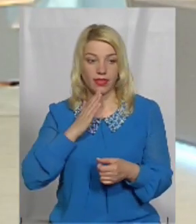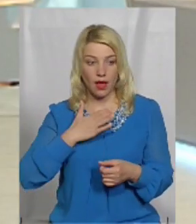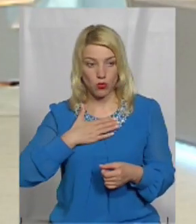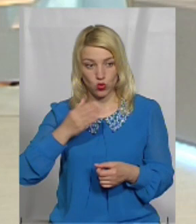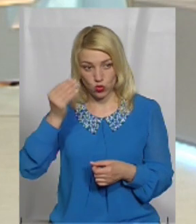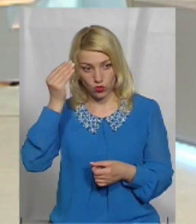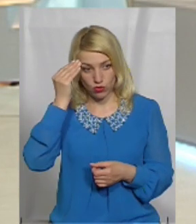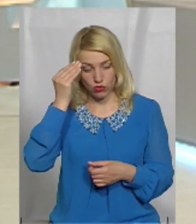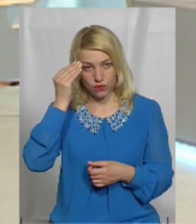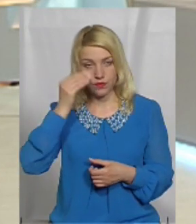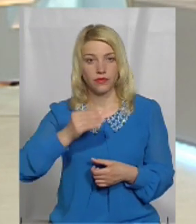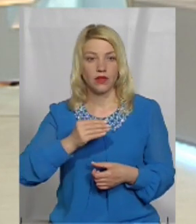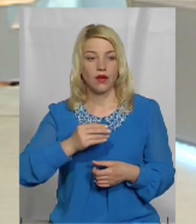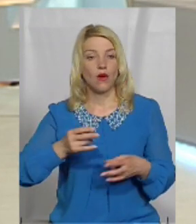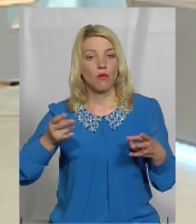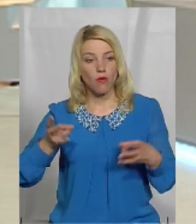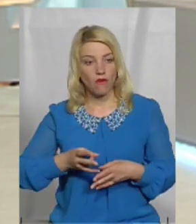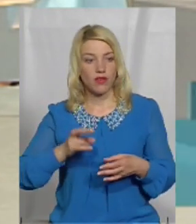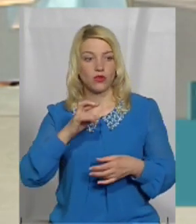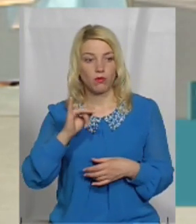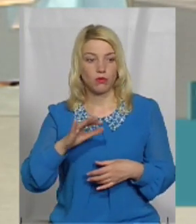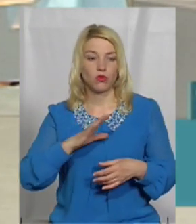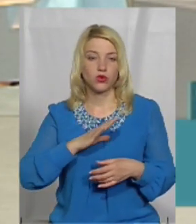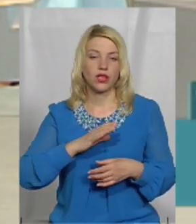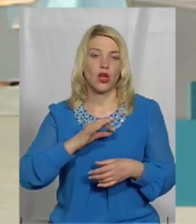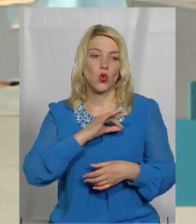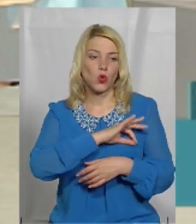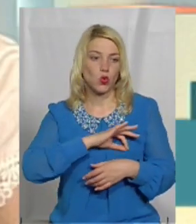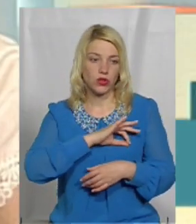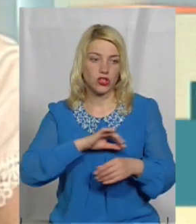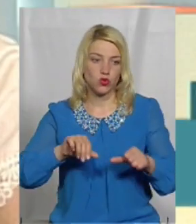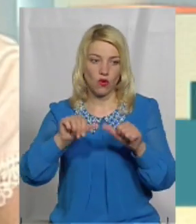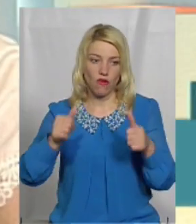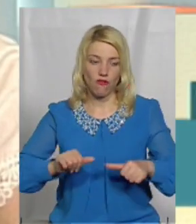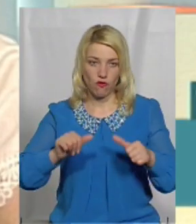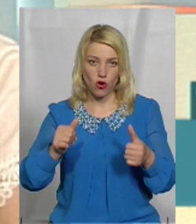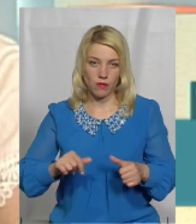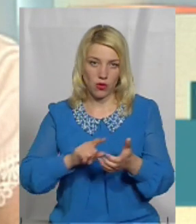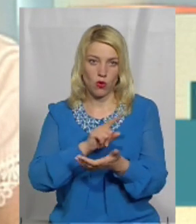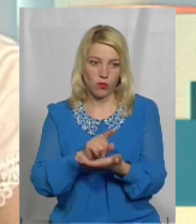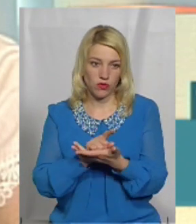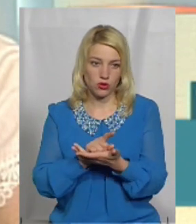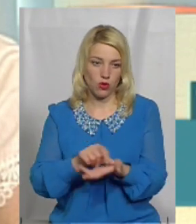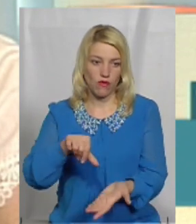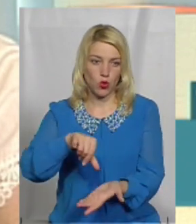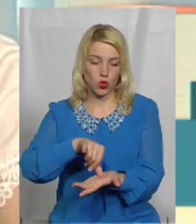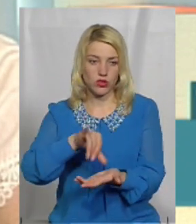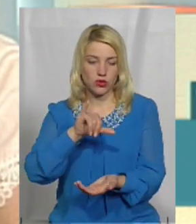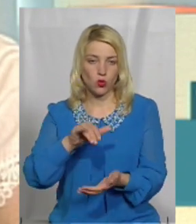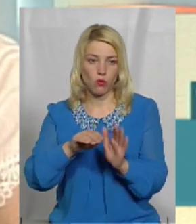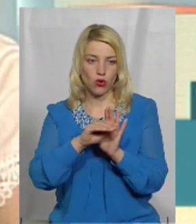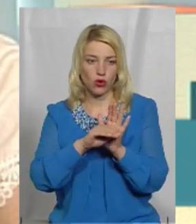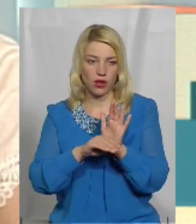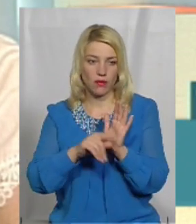думку, повинно би було юридично оформлено обов'язкова участь у